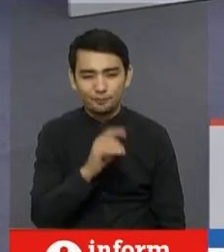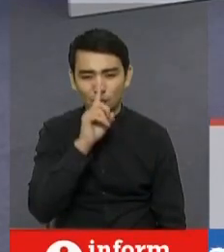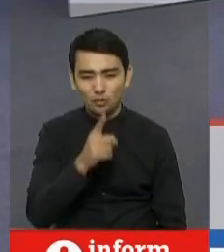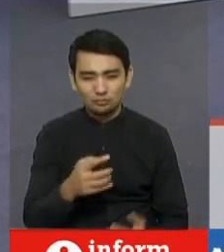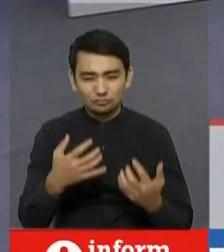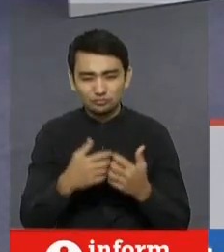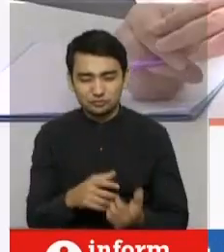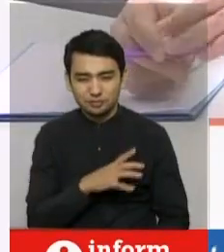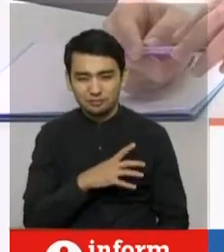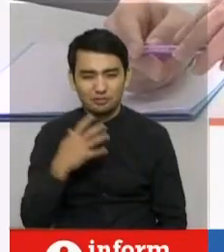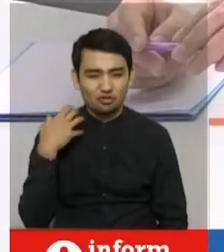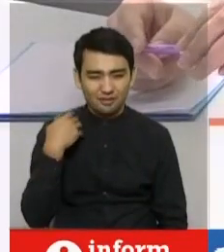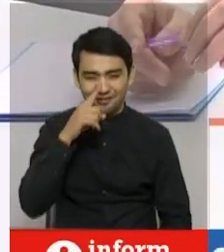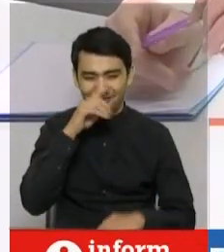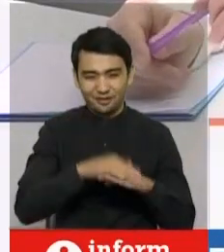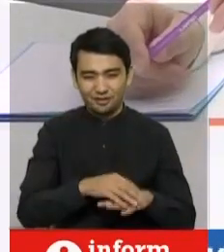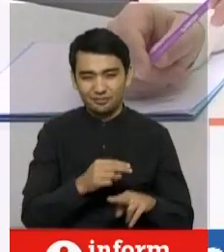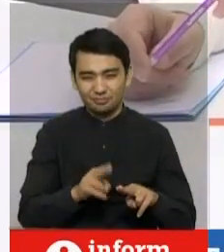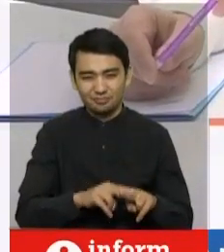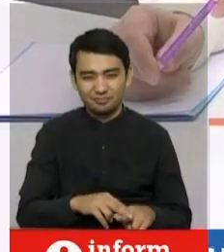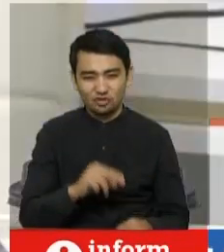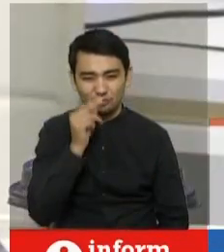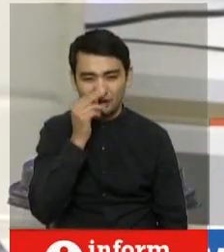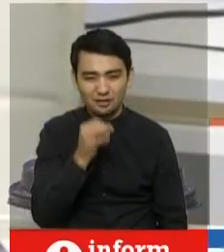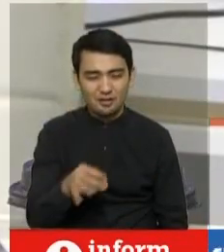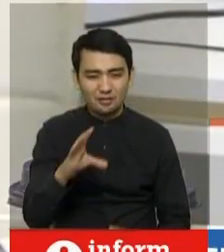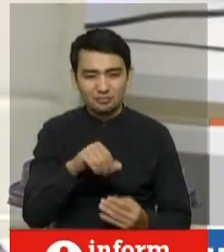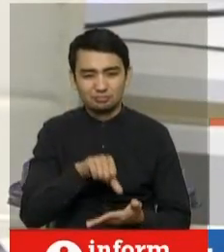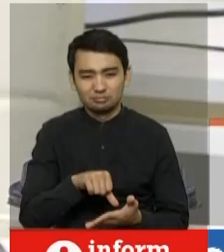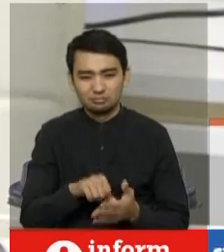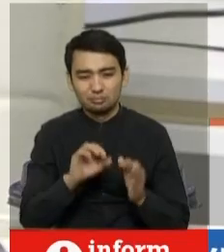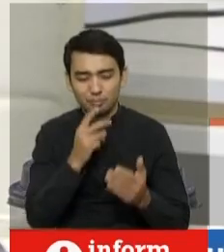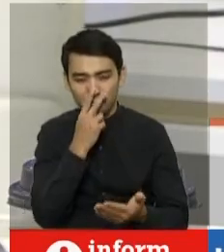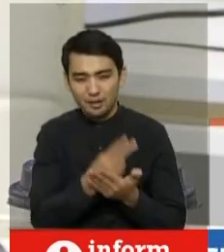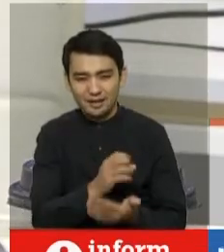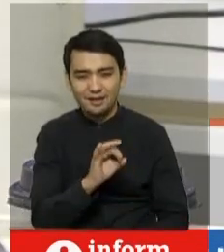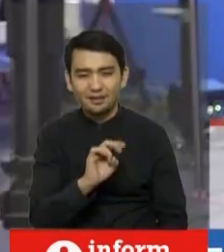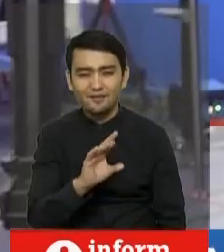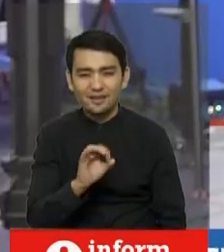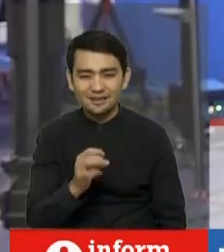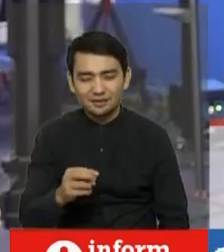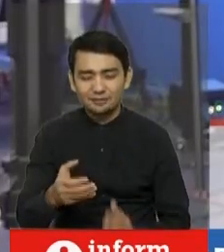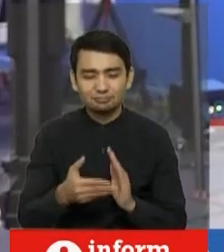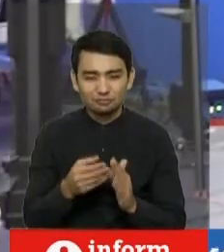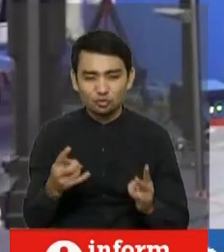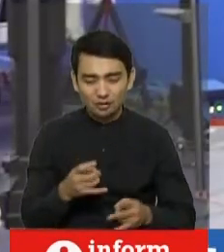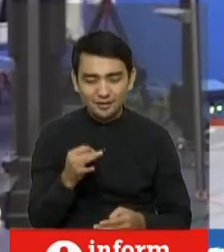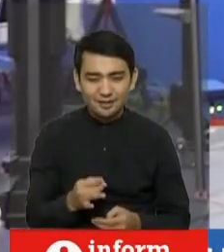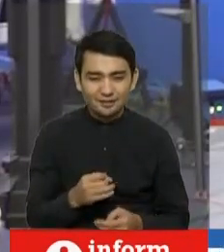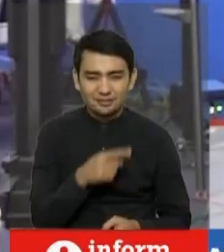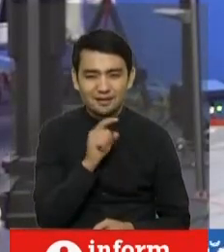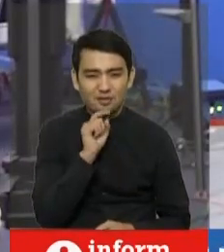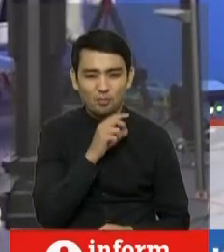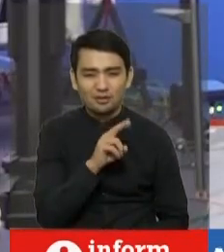қорытқан мегаполис басшысы барлық салада өсім барын байқатты. Инвестиция тарту экономика драйвер деген ол негізгі